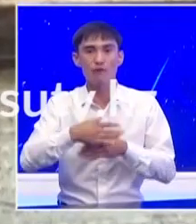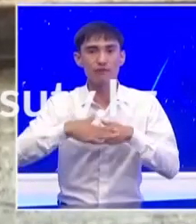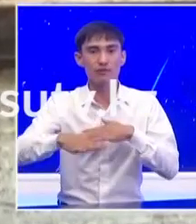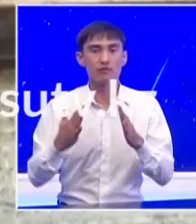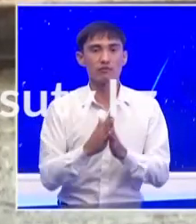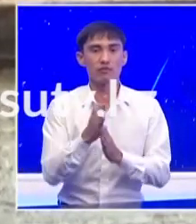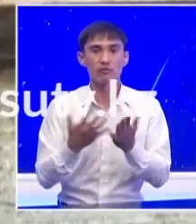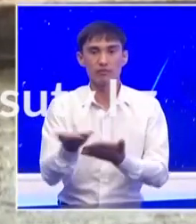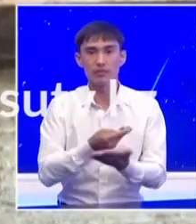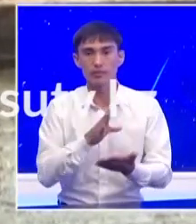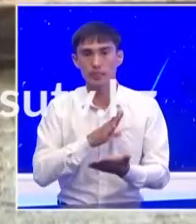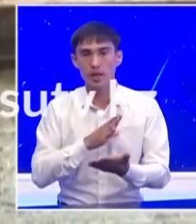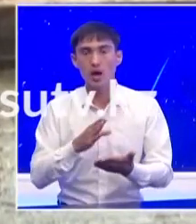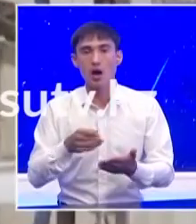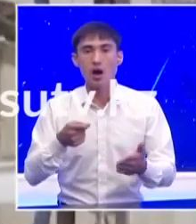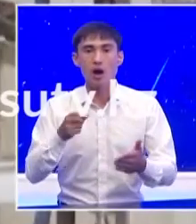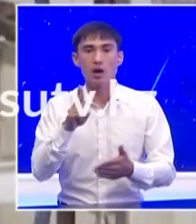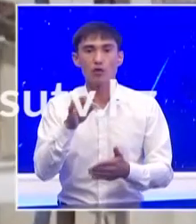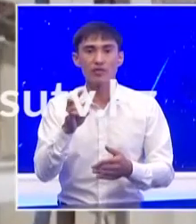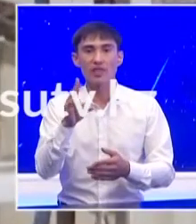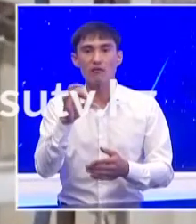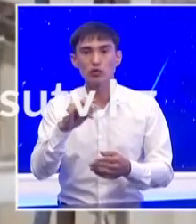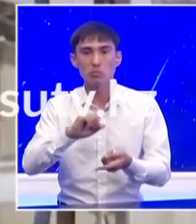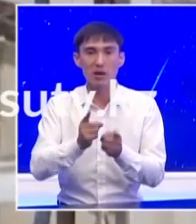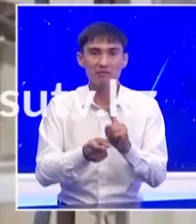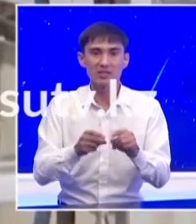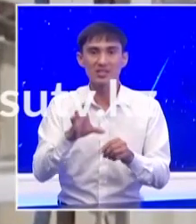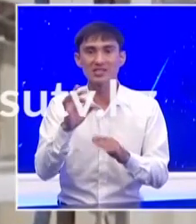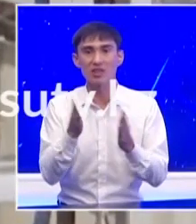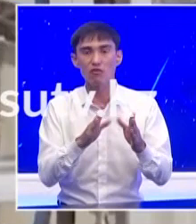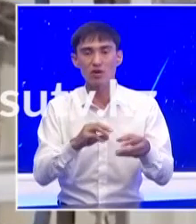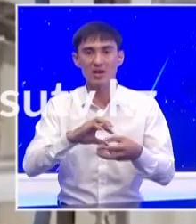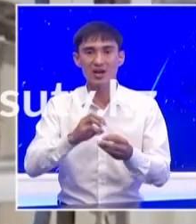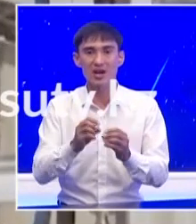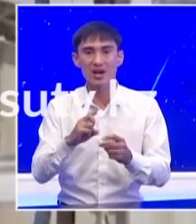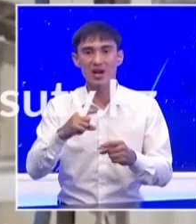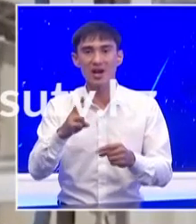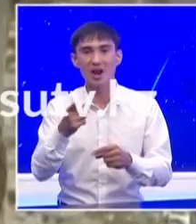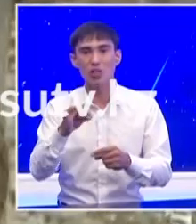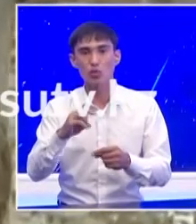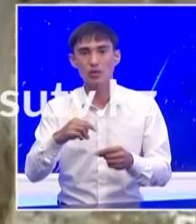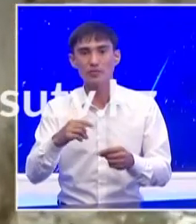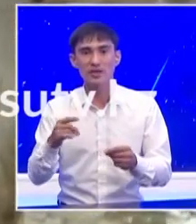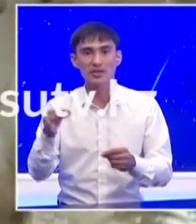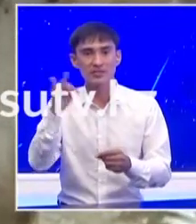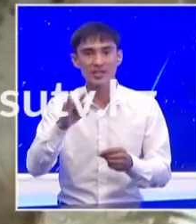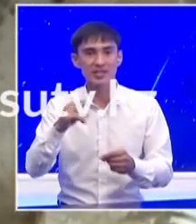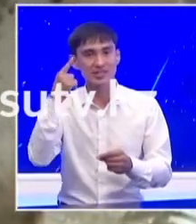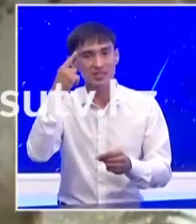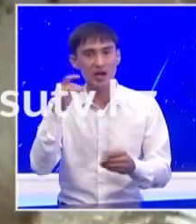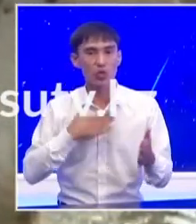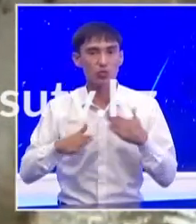гольфа в Роттердаме. А коровий навоз перерабатывается в садовые гранулы. Но не всех радует такая идиллия. Защитники